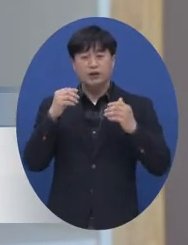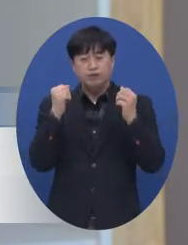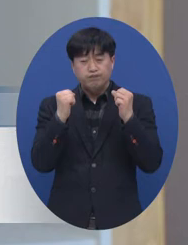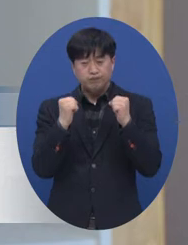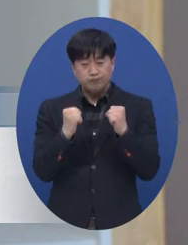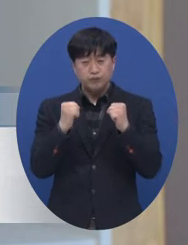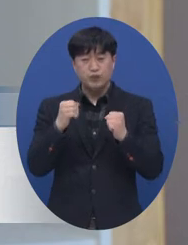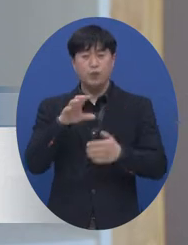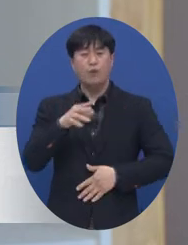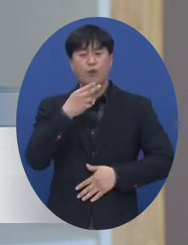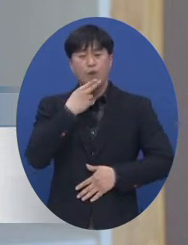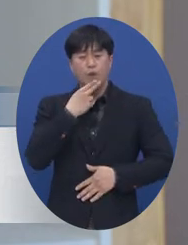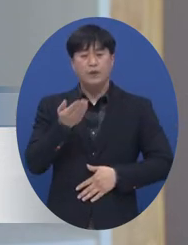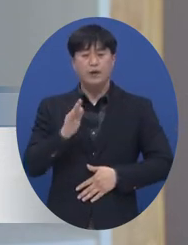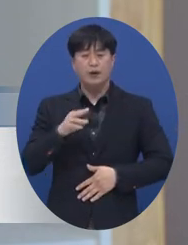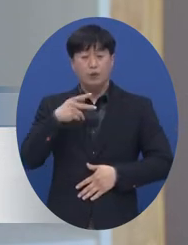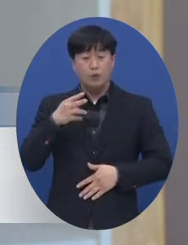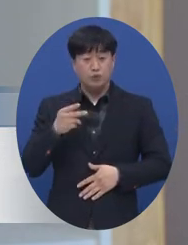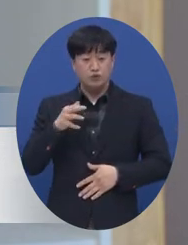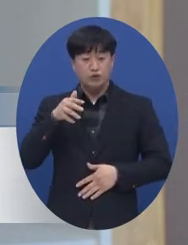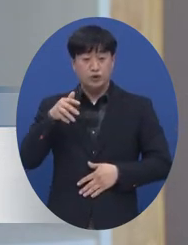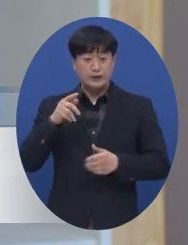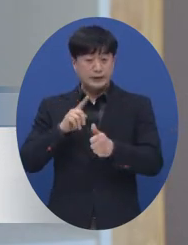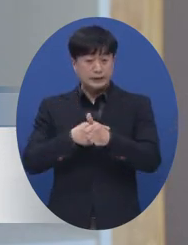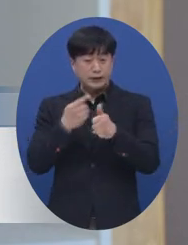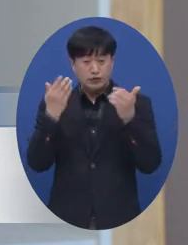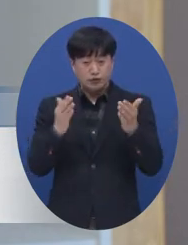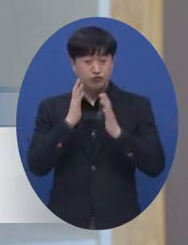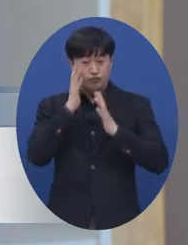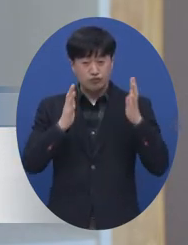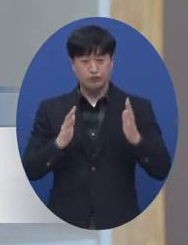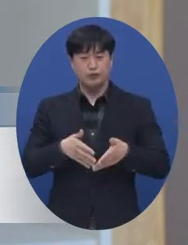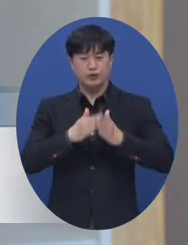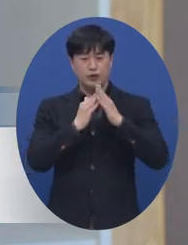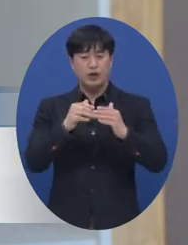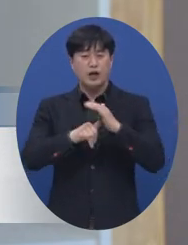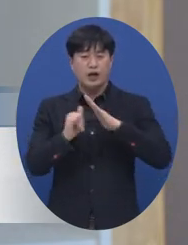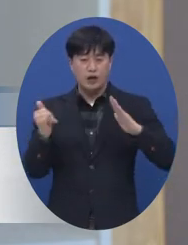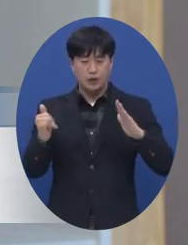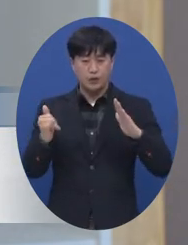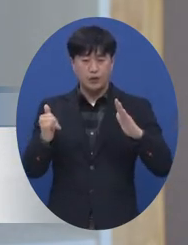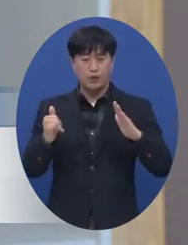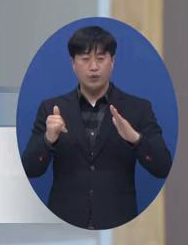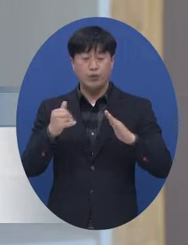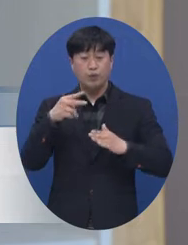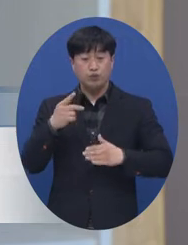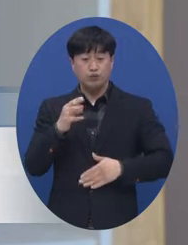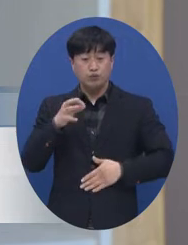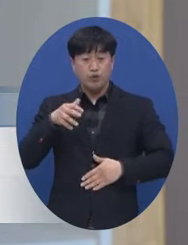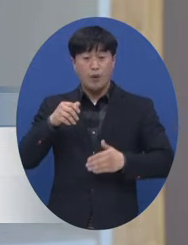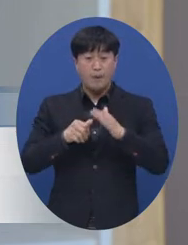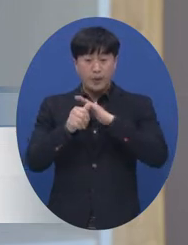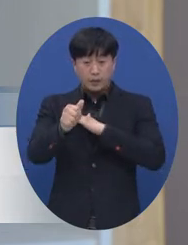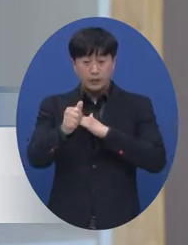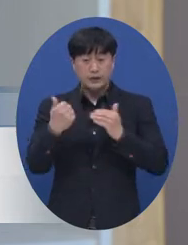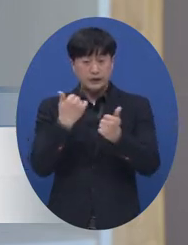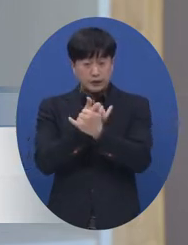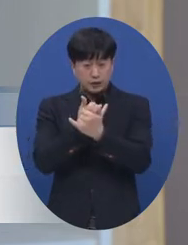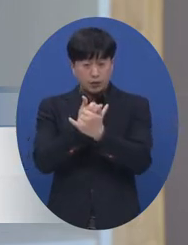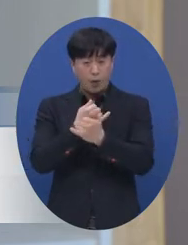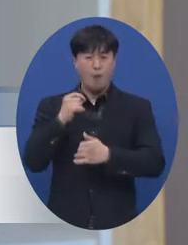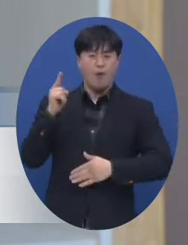방해를 할 수 있는 장소가 없었는데요 동수 자연휴양림이 생기면서 이제 가족분들이 랑 그 다음에 동두천에